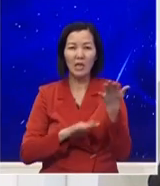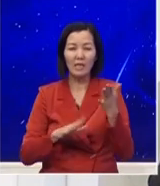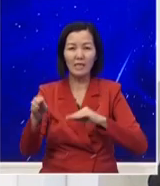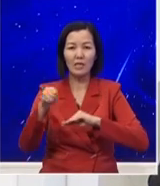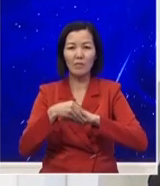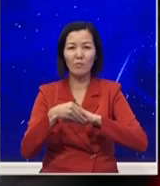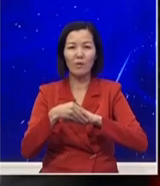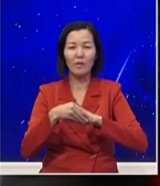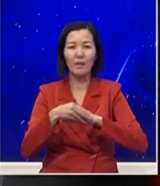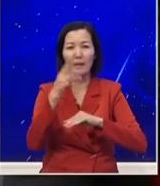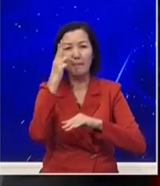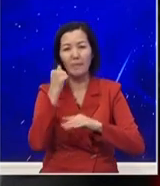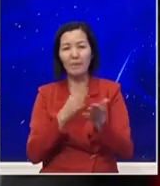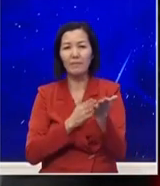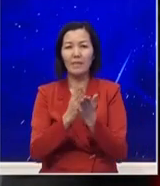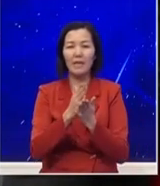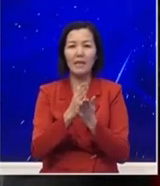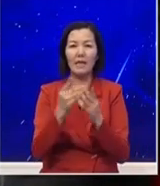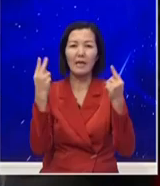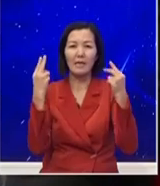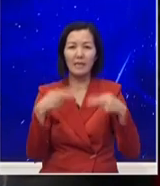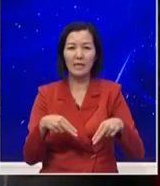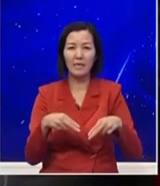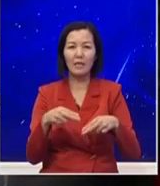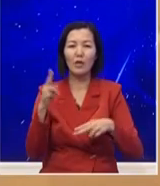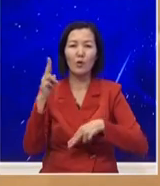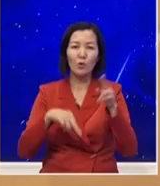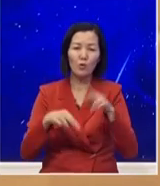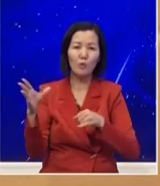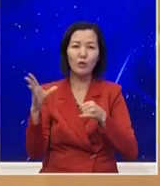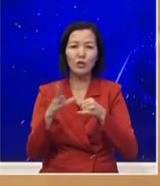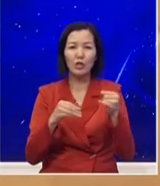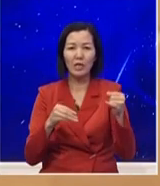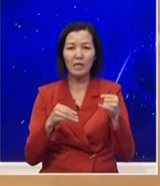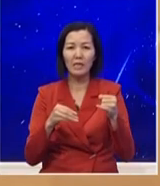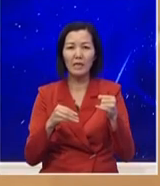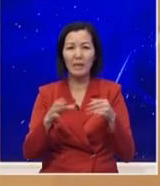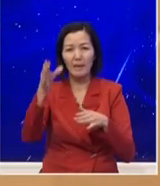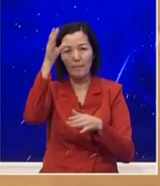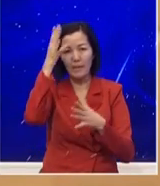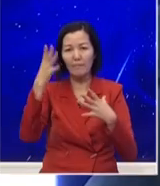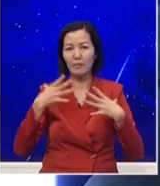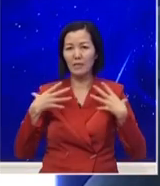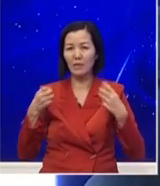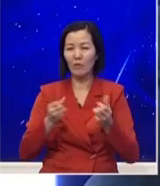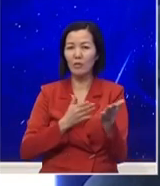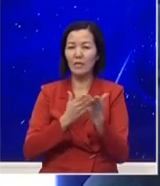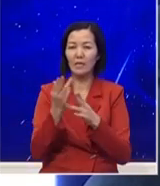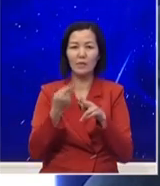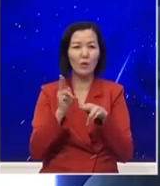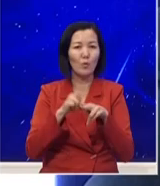жемқорлыққа аса бейім салалар, кеден, құрылыс, жер қатынастары, түкш және білім мен денсаулық сақтау саласы.